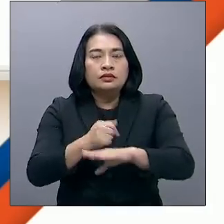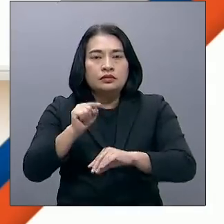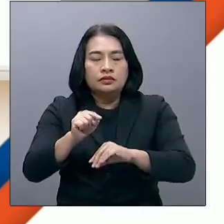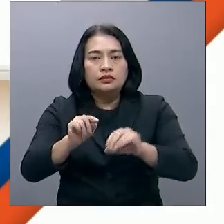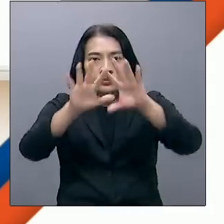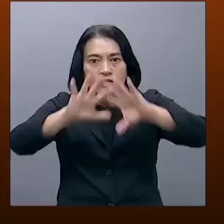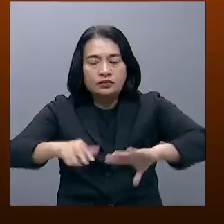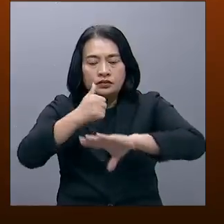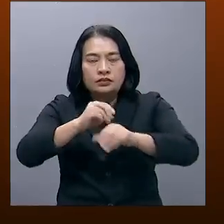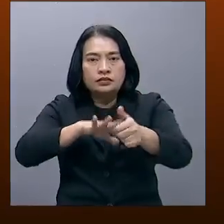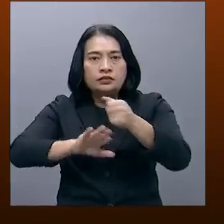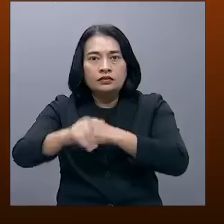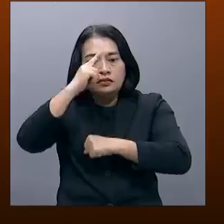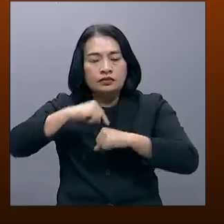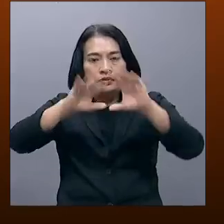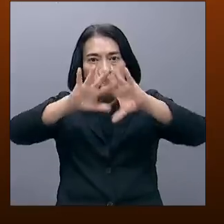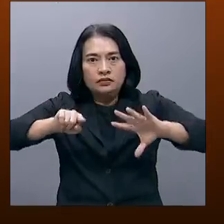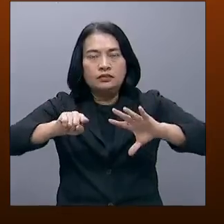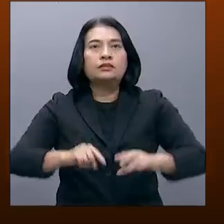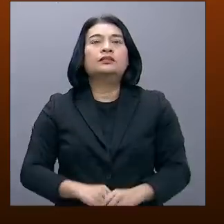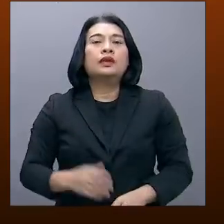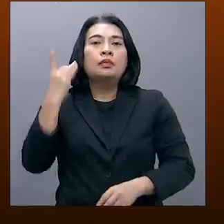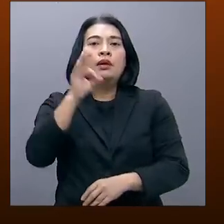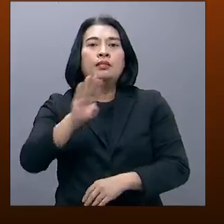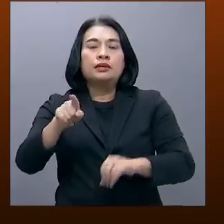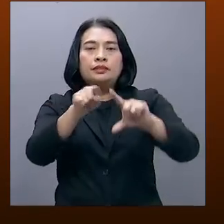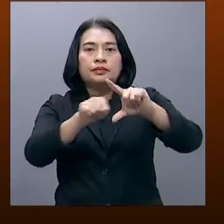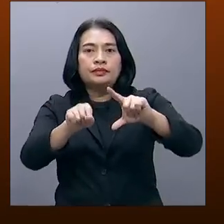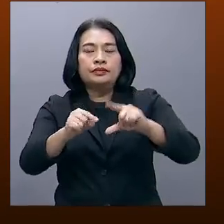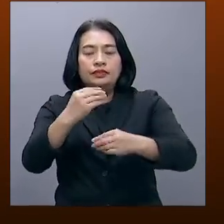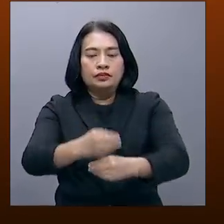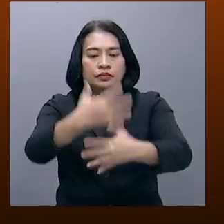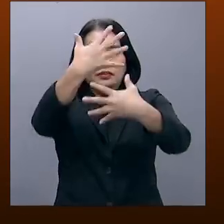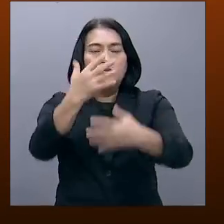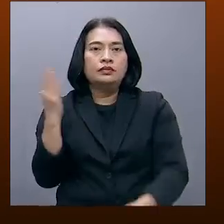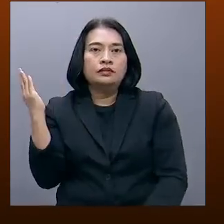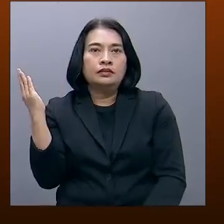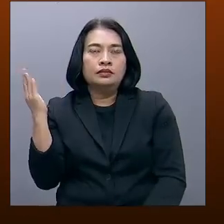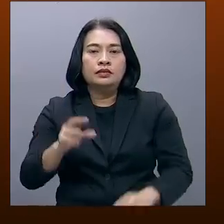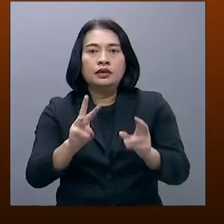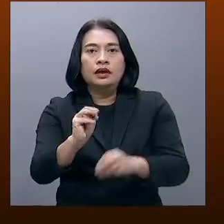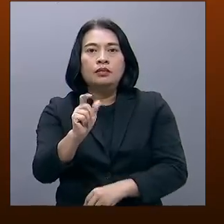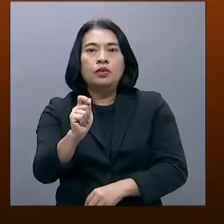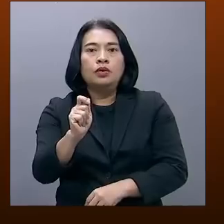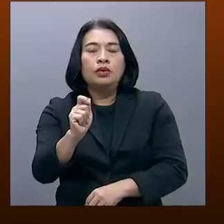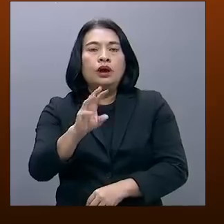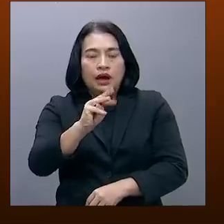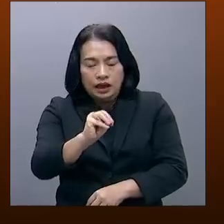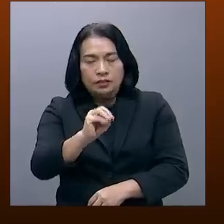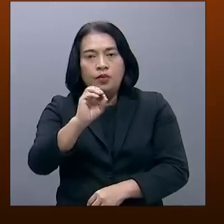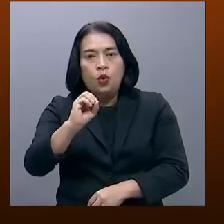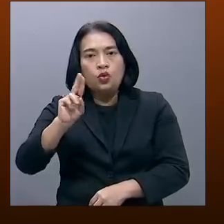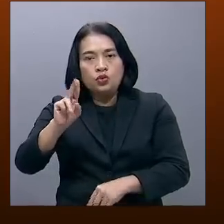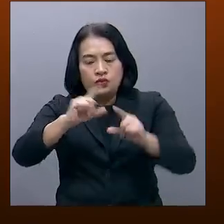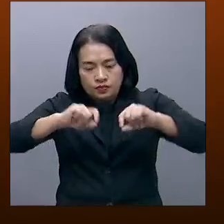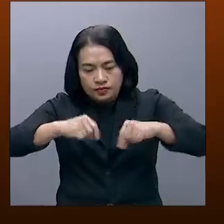ค่ะขณะที่เมื่อวานนี้นะคะเพจ Facebook ของพรรคก้าวไกลก็โพสต์ข้อมูลเกี่ยวกับพิมพ์เขียว MOU ของพรรคร่วมหรือว่าพรรคผสม8